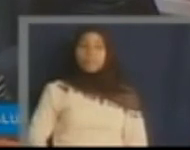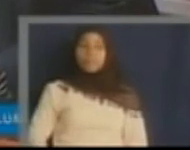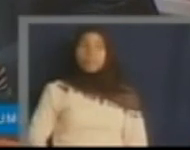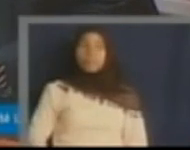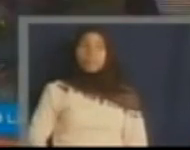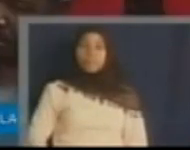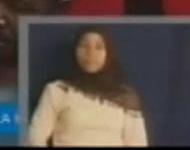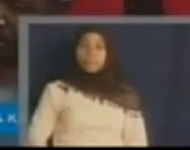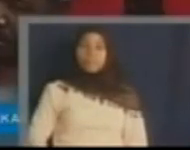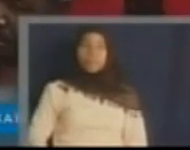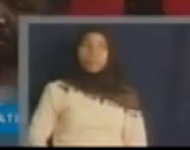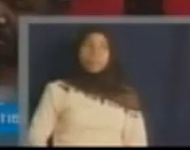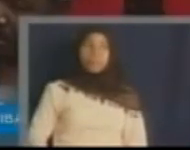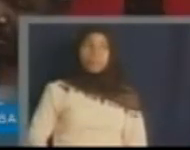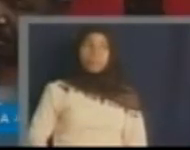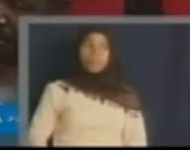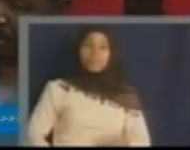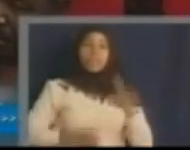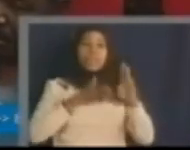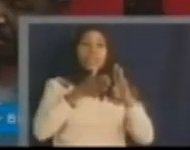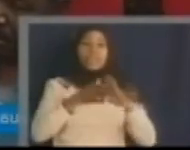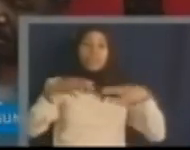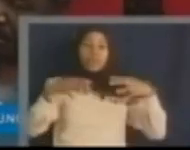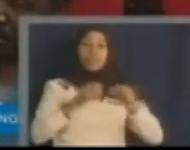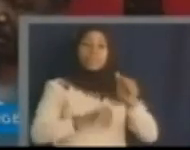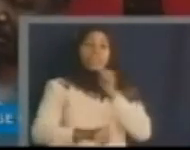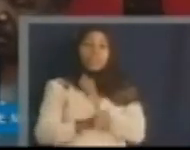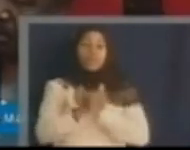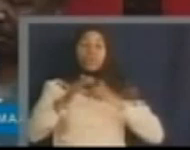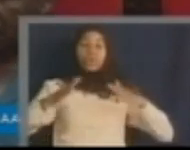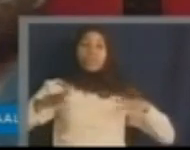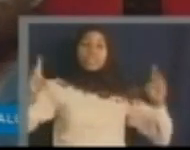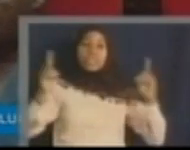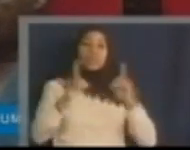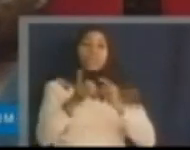Ili kamati ya uongozi inatakiwa ikutane katika ukumbi wa spika